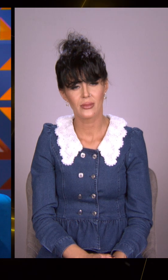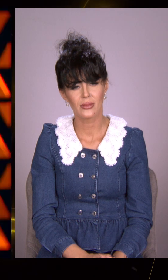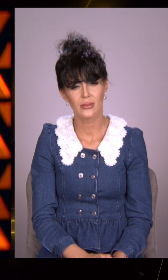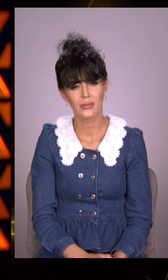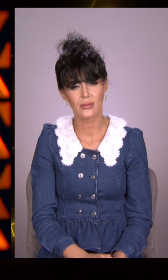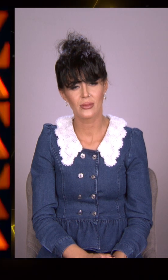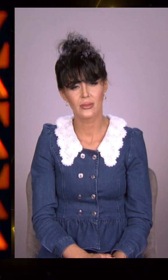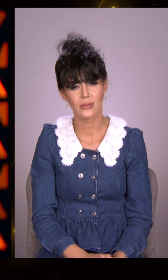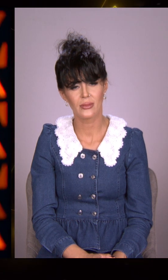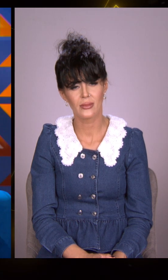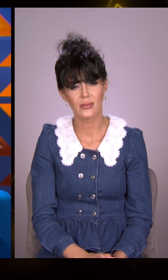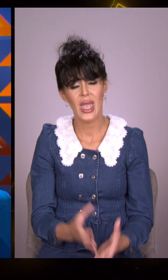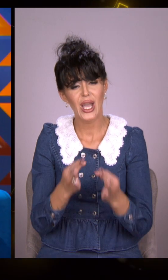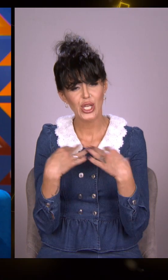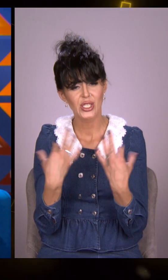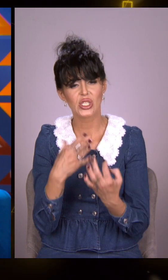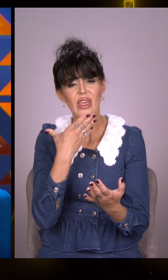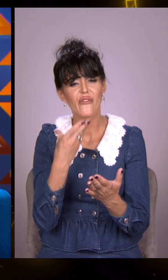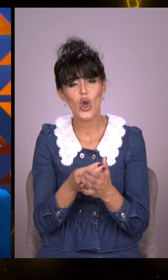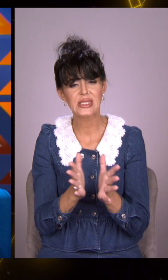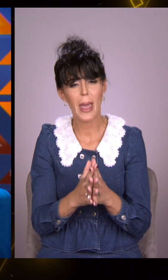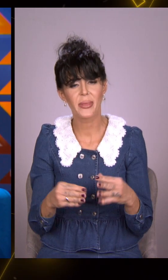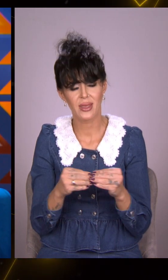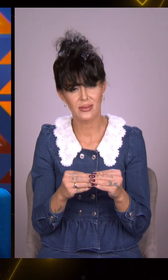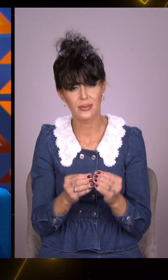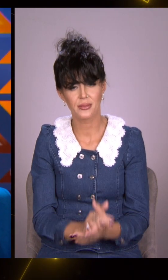Олексій, розкажіть про вашу сім'ю. Ой, сім'я.